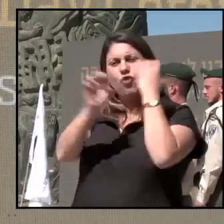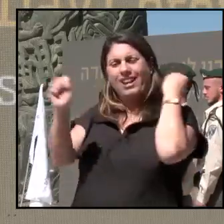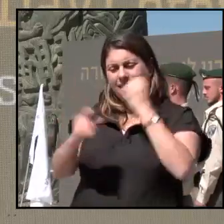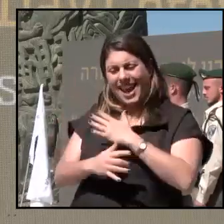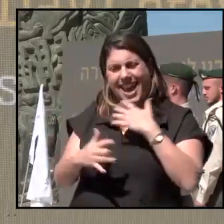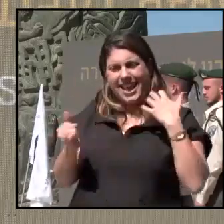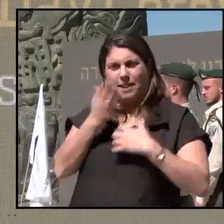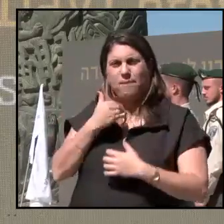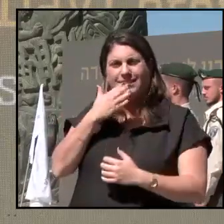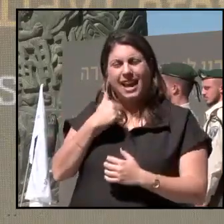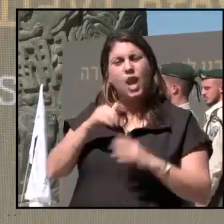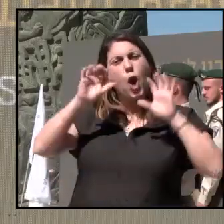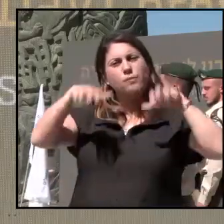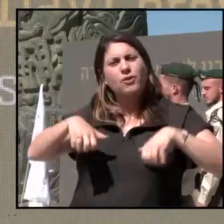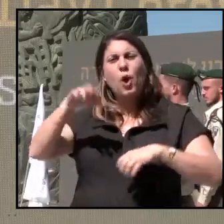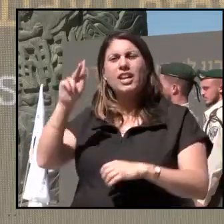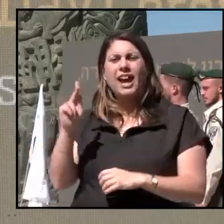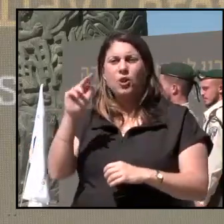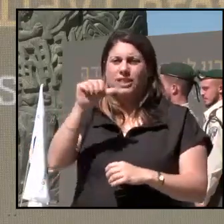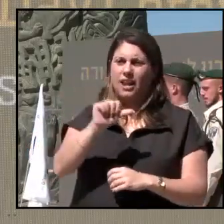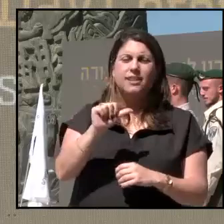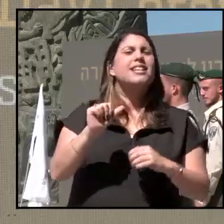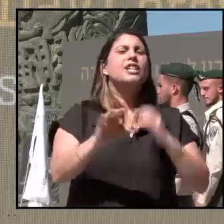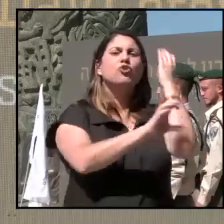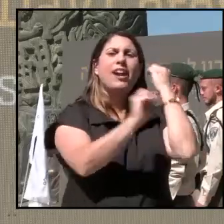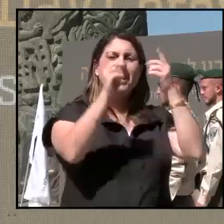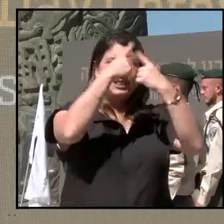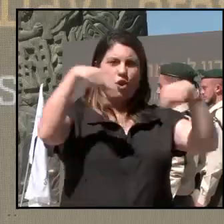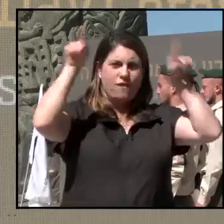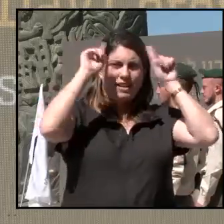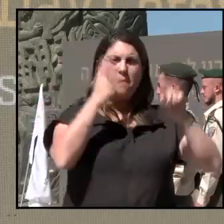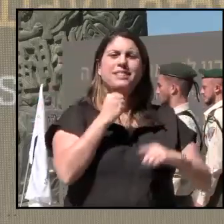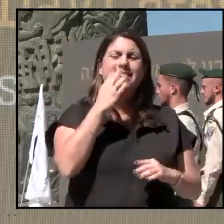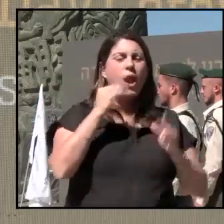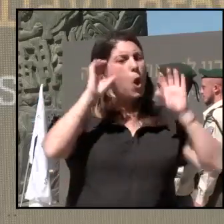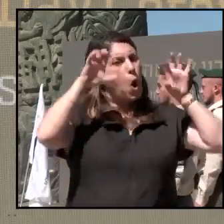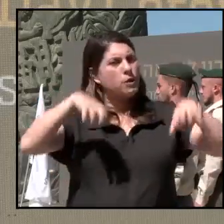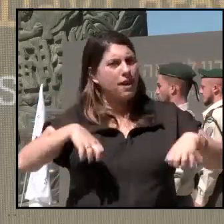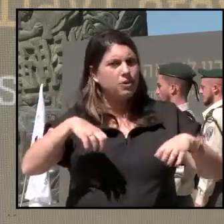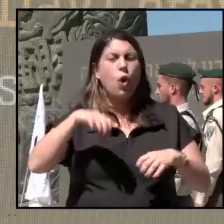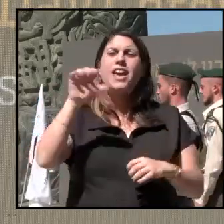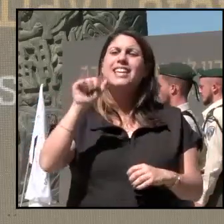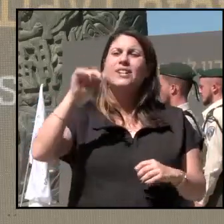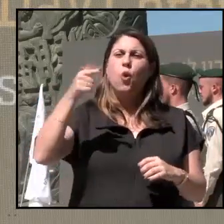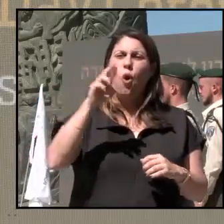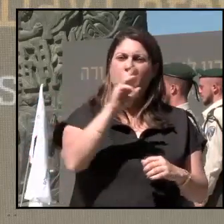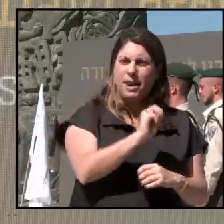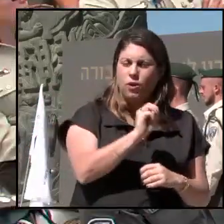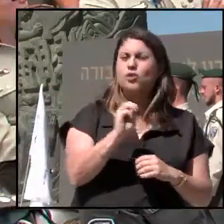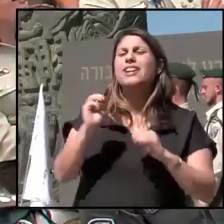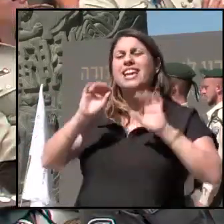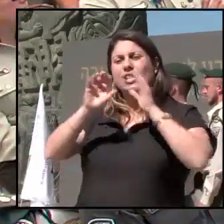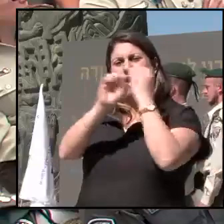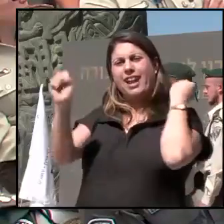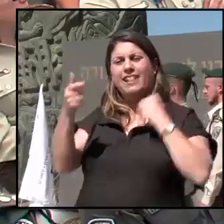עוד מעלתו קייל אוסליבן, שגריר סלובקיה בישראל, עוד מעלתו איגור מקוש, שגרירת גואטמלה